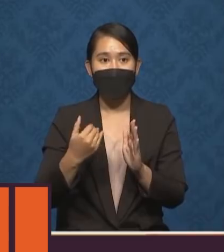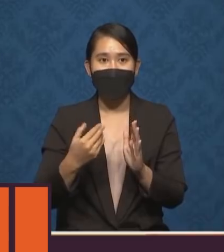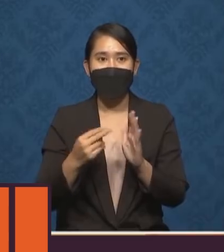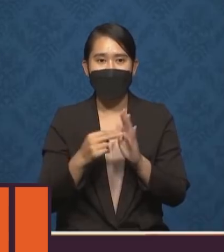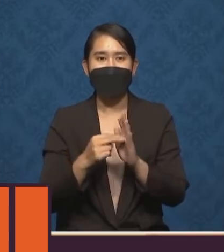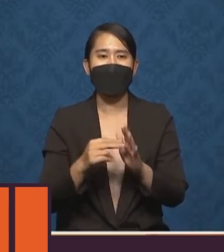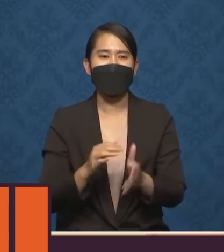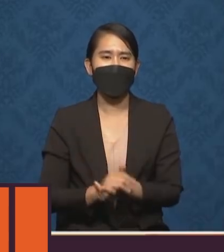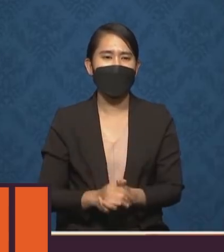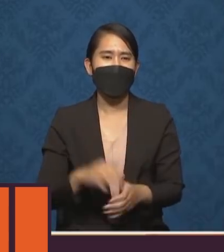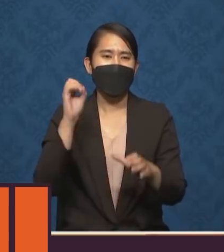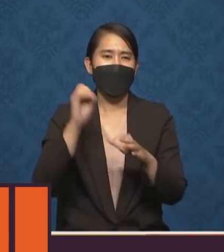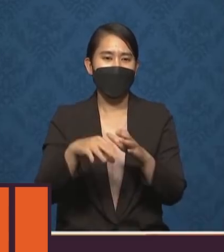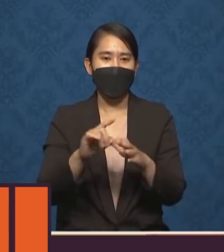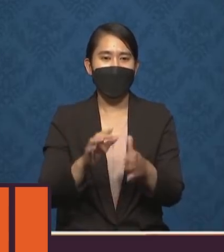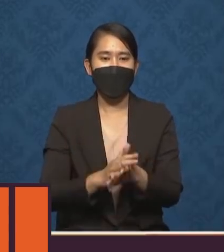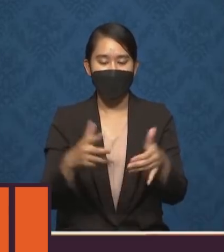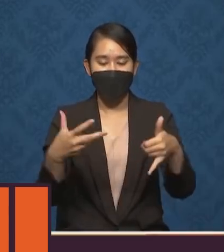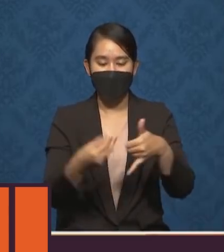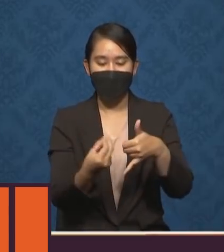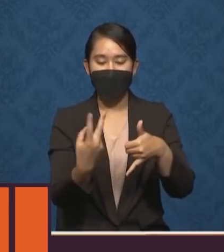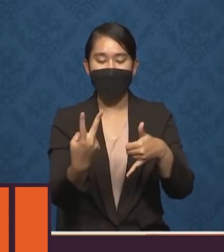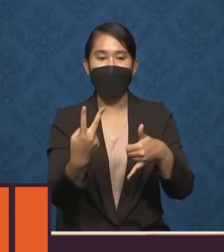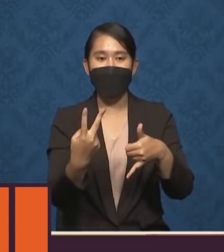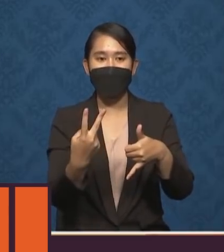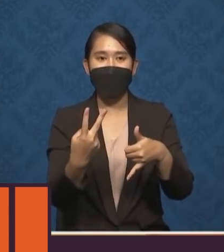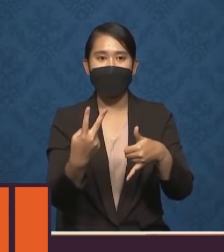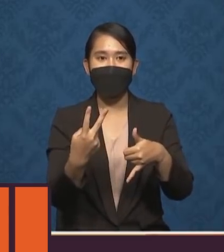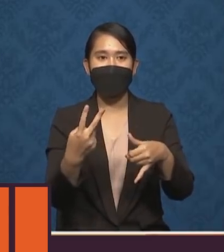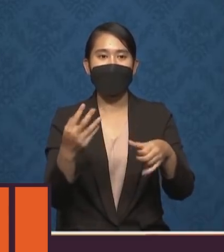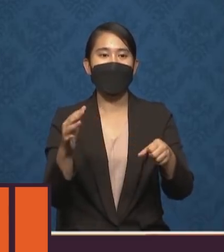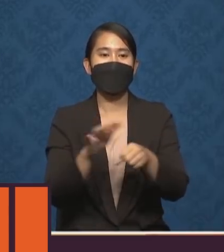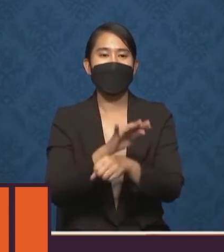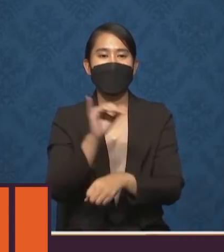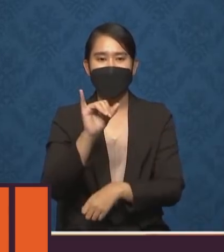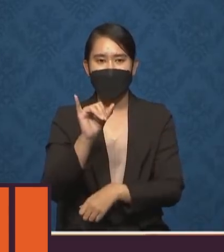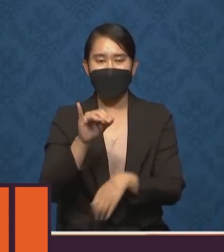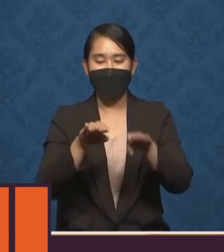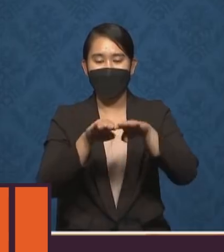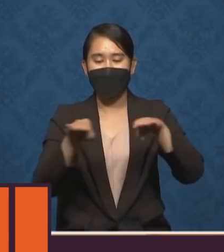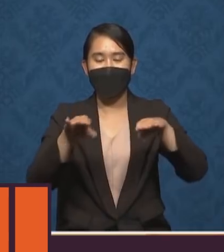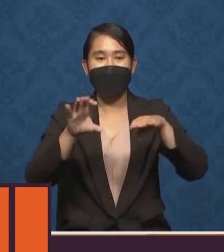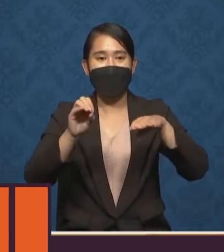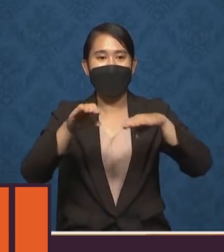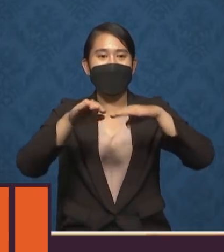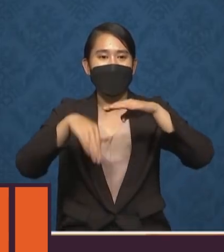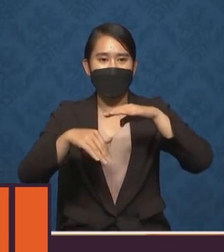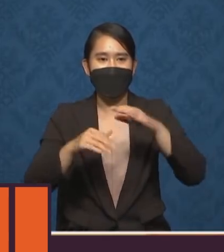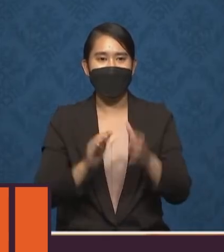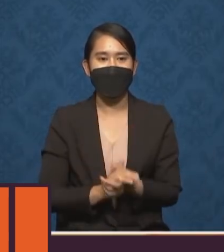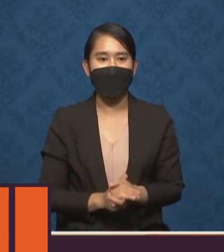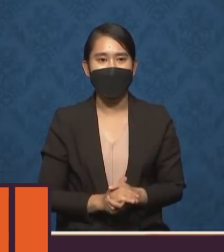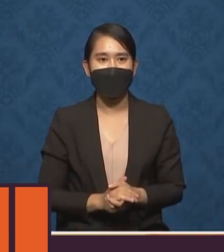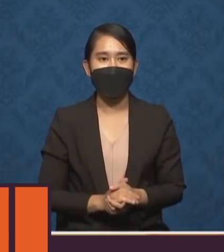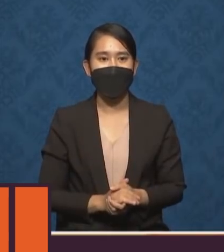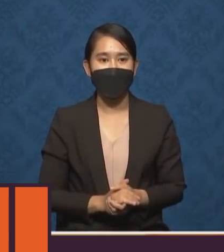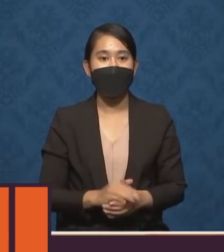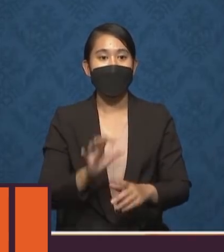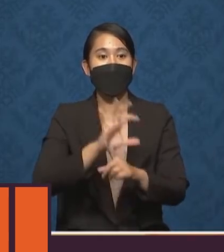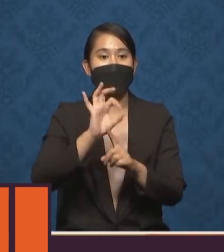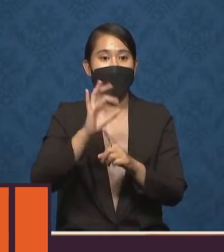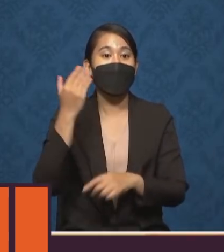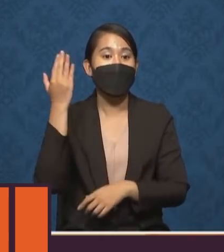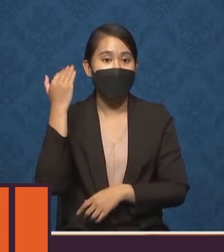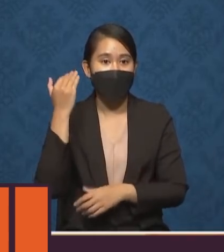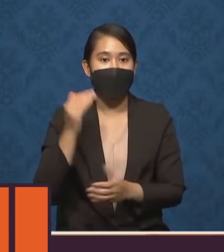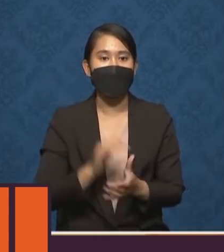สอบตกอยู่นั่นก็คือวัคซีนเต็มเข็มที่ 2นั้นยังได้รับการฉีดไม่ถึง50%ครับข้อมูลตรงนี้อัพเดทมากนะครับจากวันที่ 9ที่